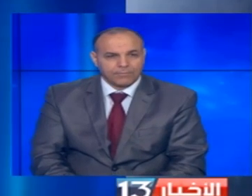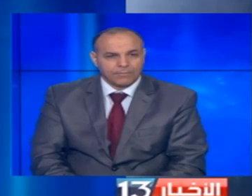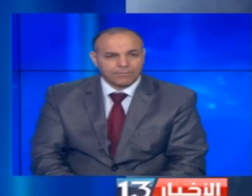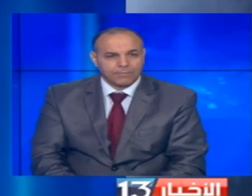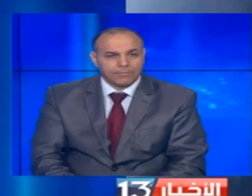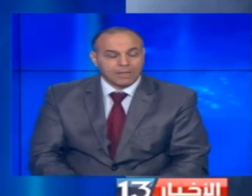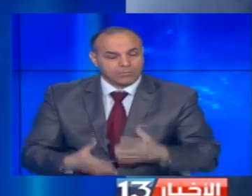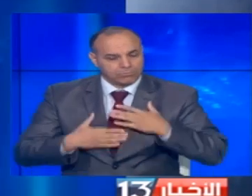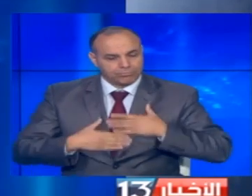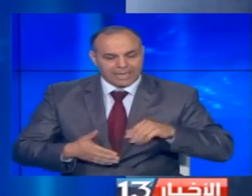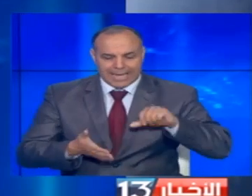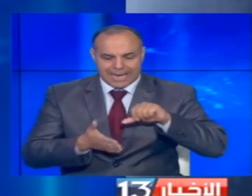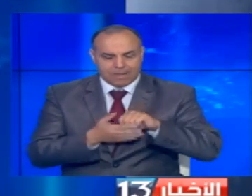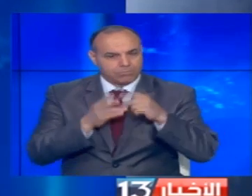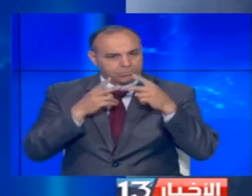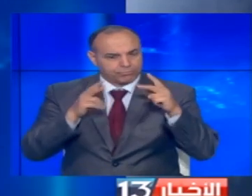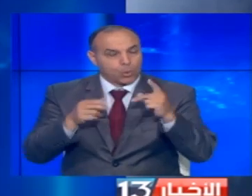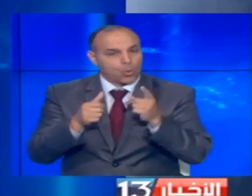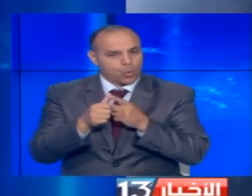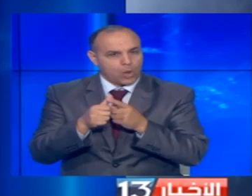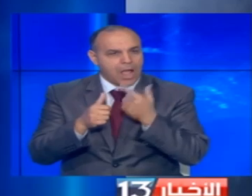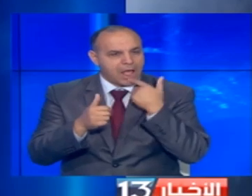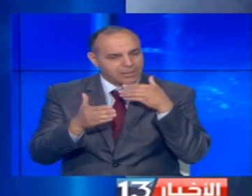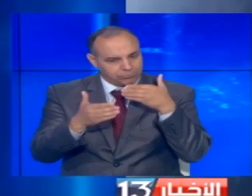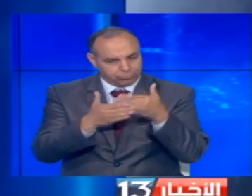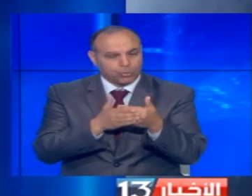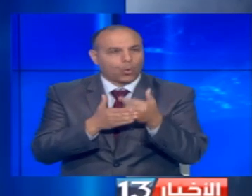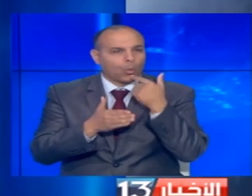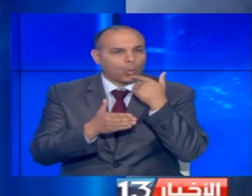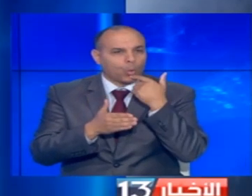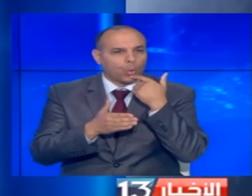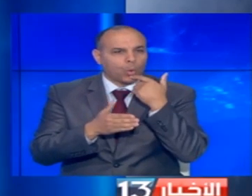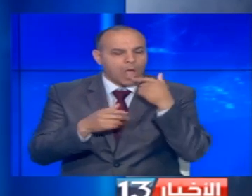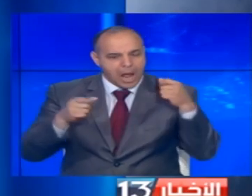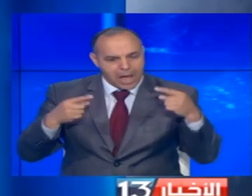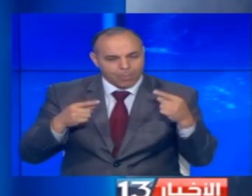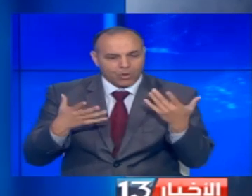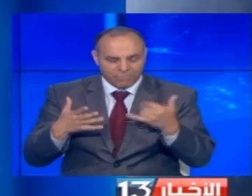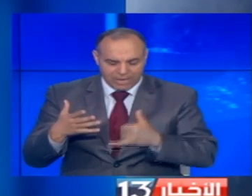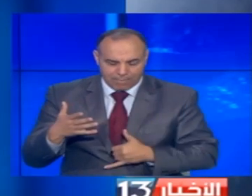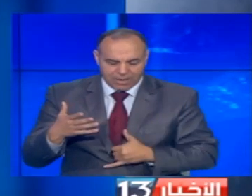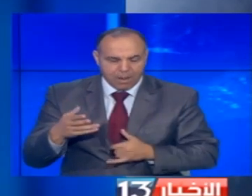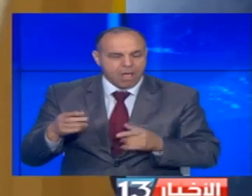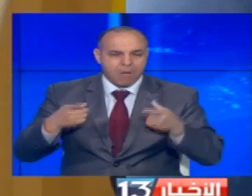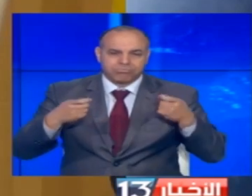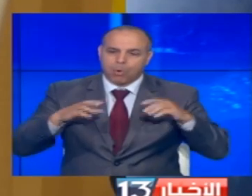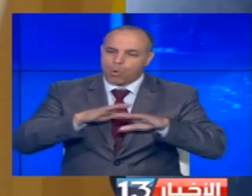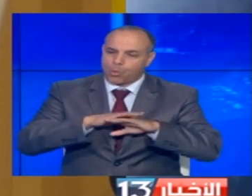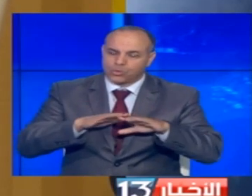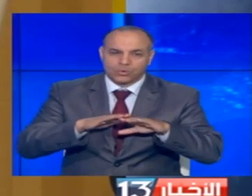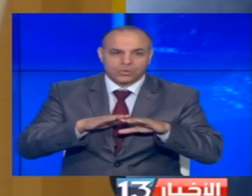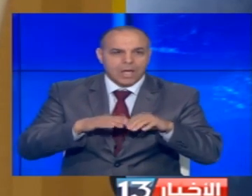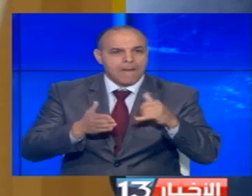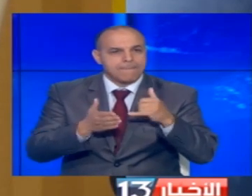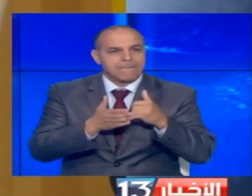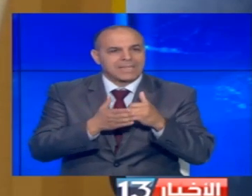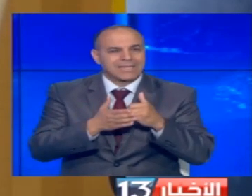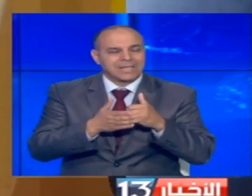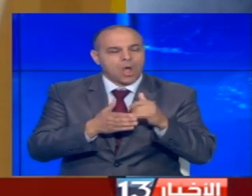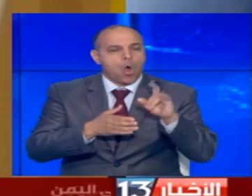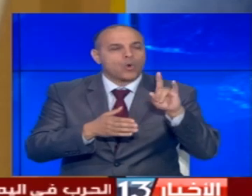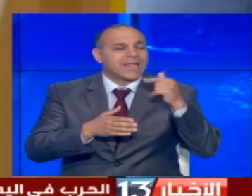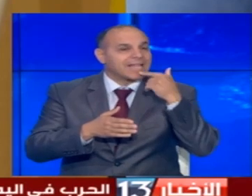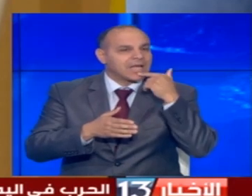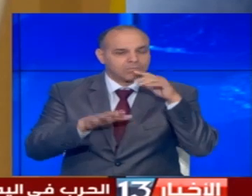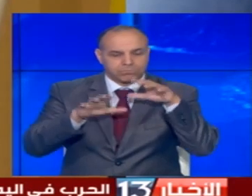رحبت ايران بالاتفاق المبدئي الذي توصل اليه طرف الحرب في اليمن لوقف القتال في مدينه الحديده التي